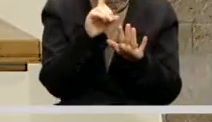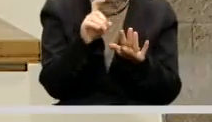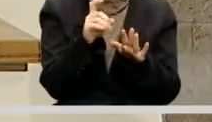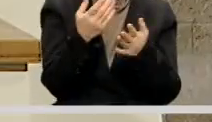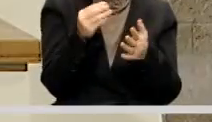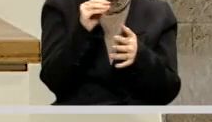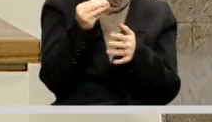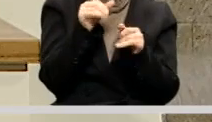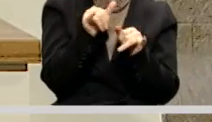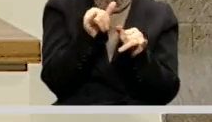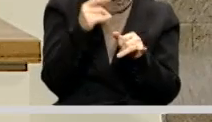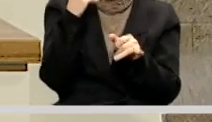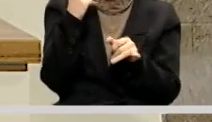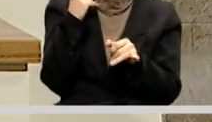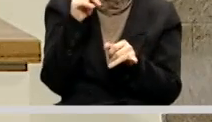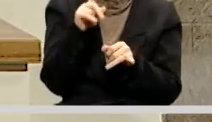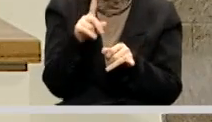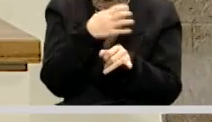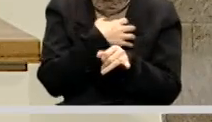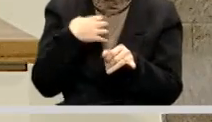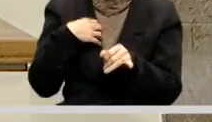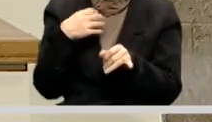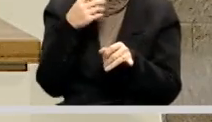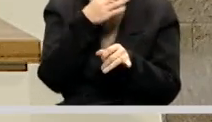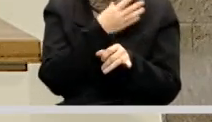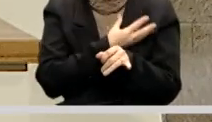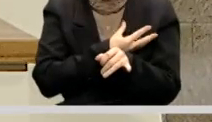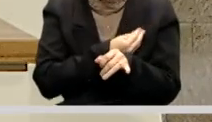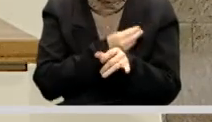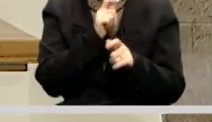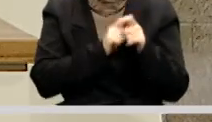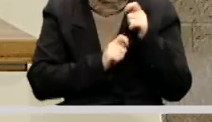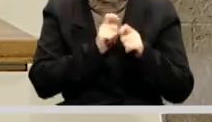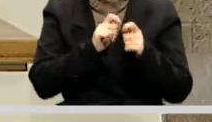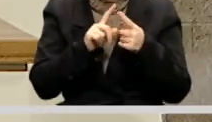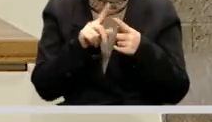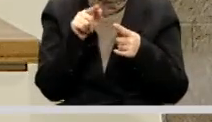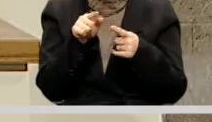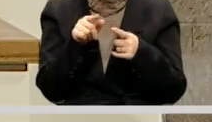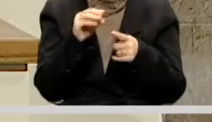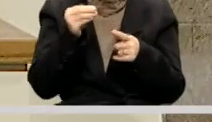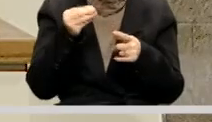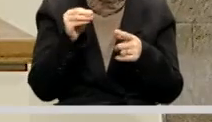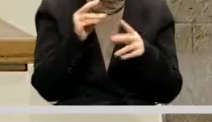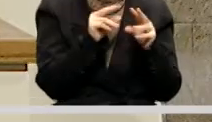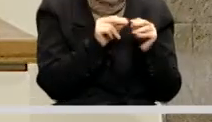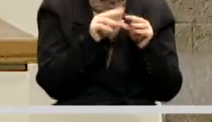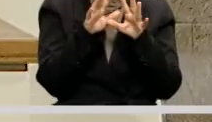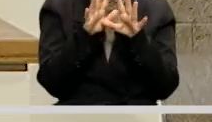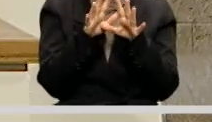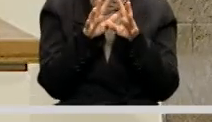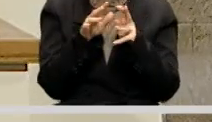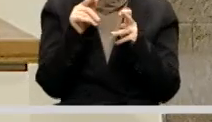aynı şekilde. Şekerli bir anne sütü, yoğun enerji, sürekli kıpır kıpır uyumayan bir bebek. Ve tabii bununla beraber annenin enerjisi